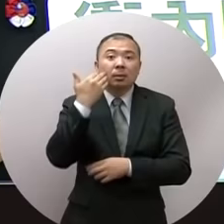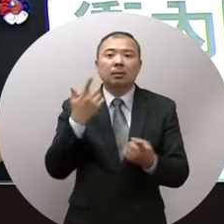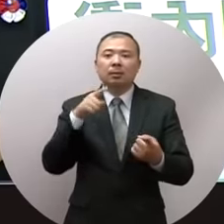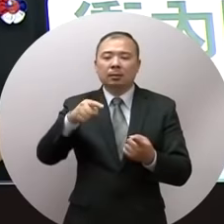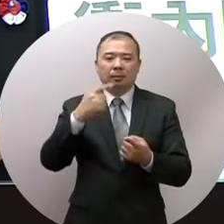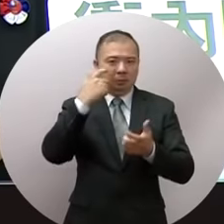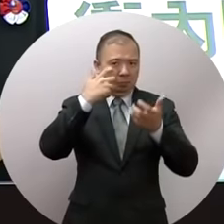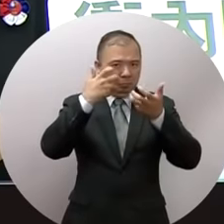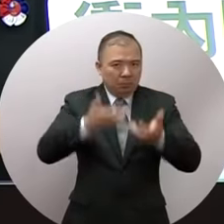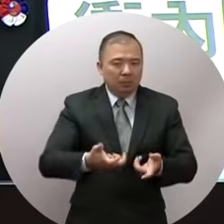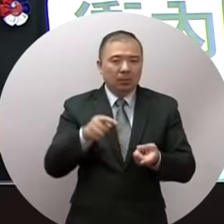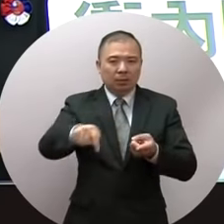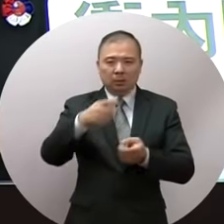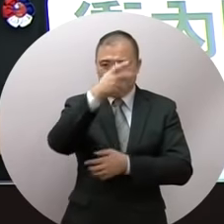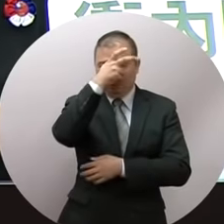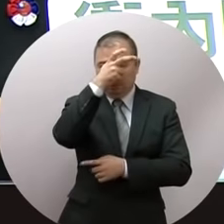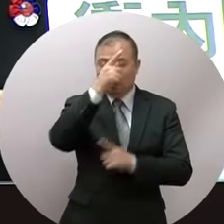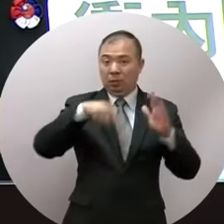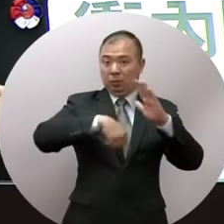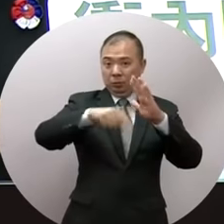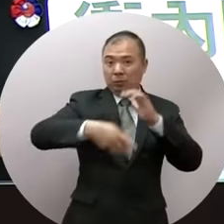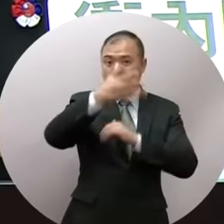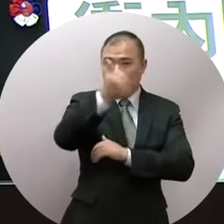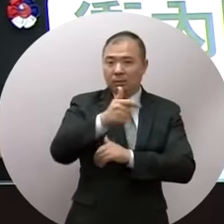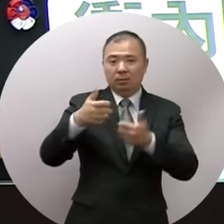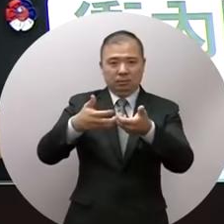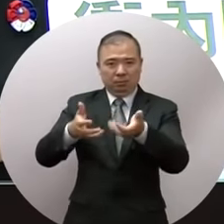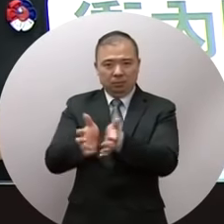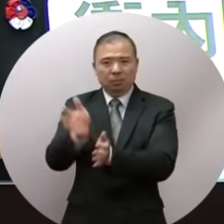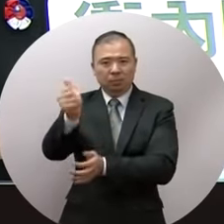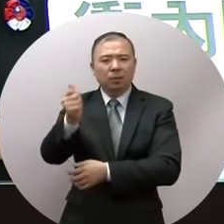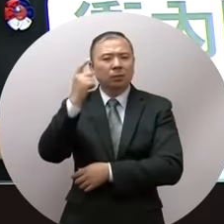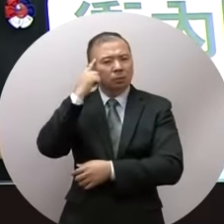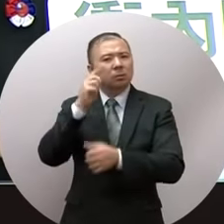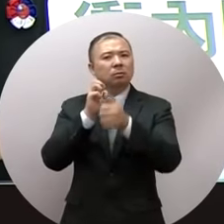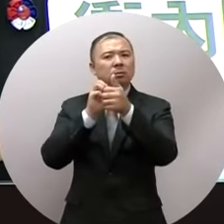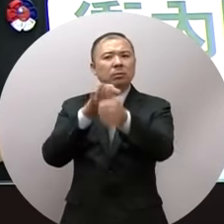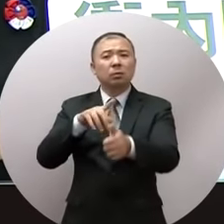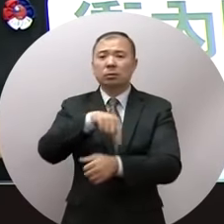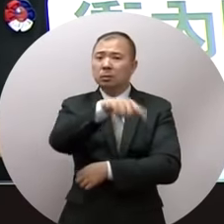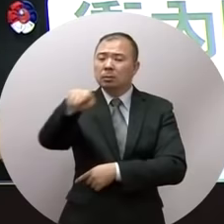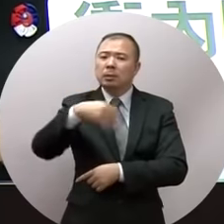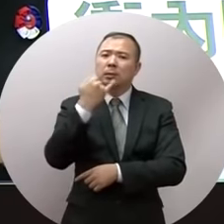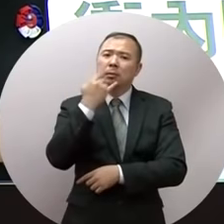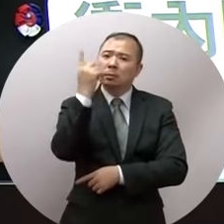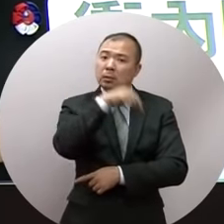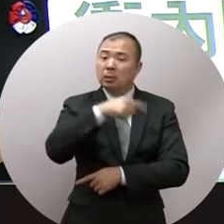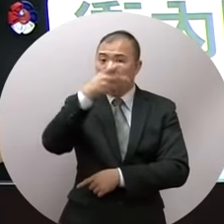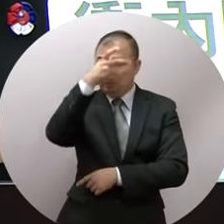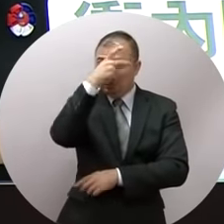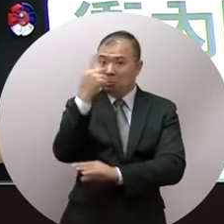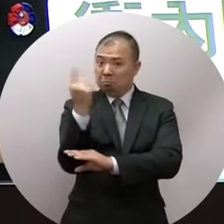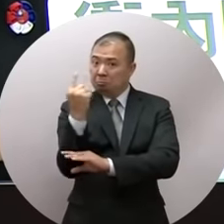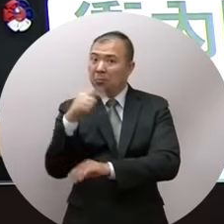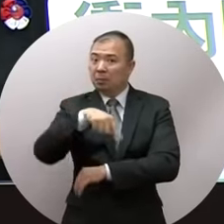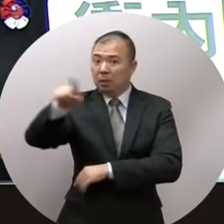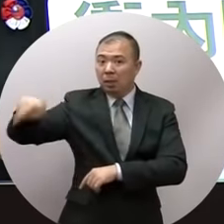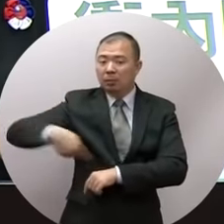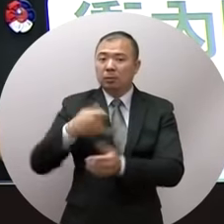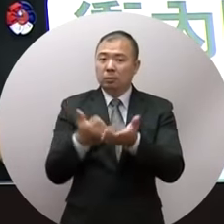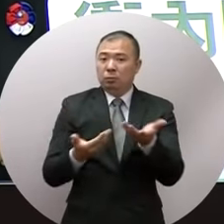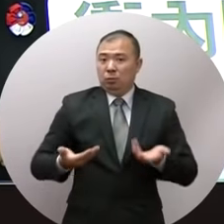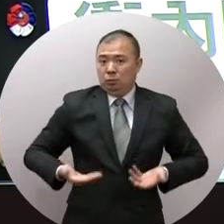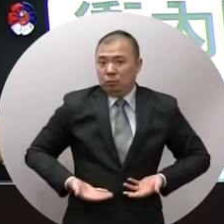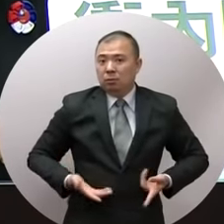长跟部长在家哈。我是刚刚讲哦，我们有没有可能让警消人员退休抚恤制度